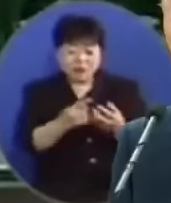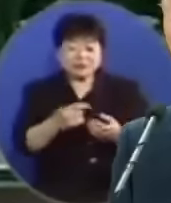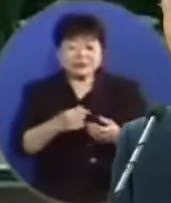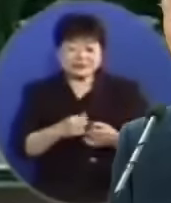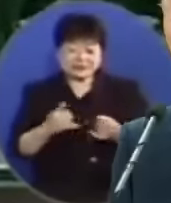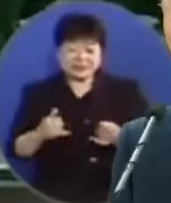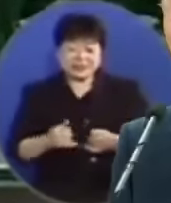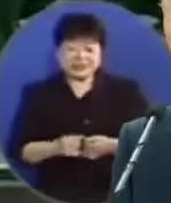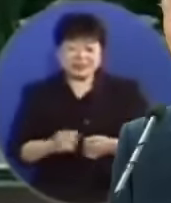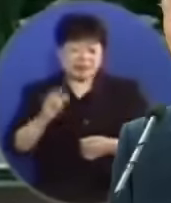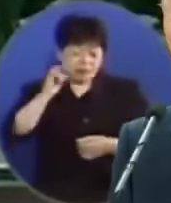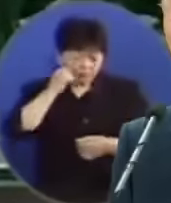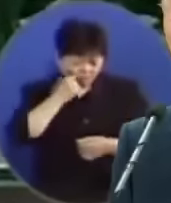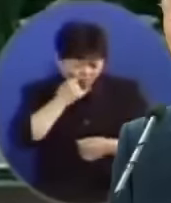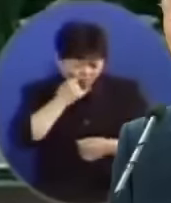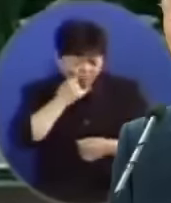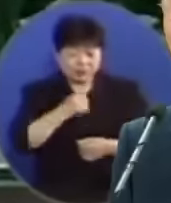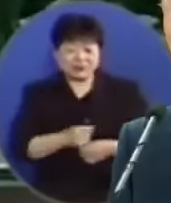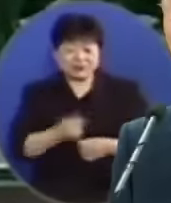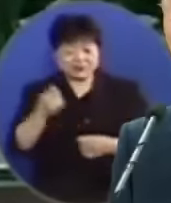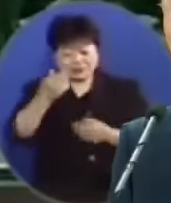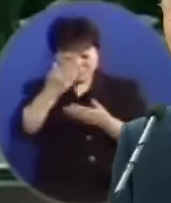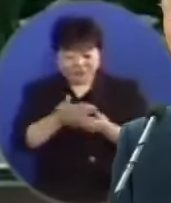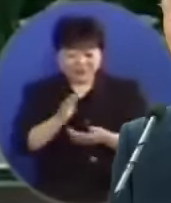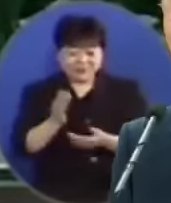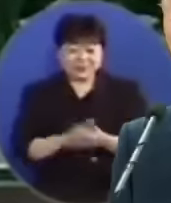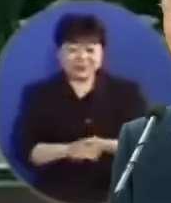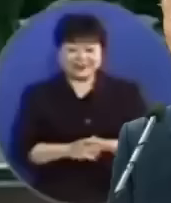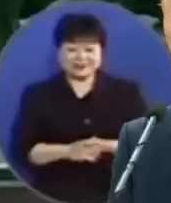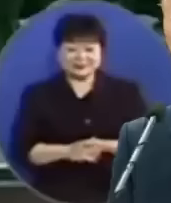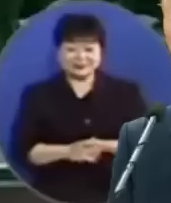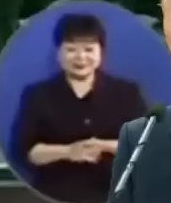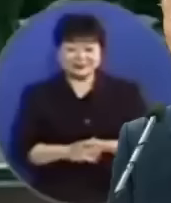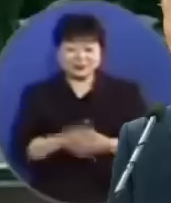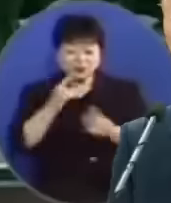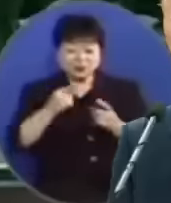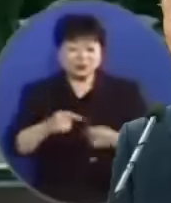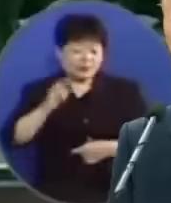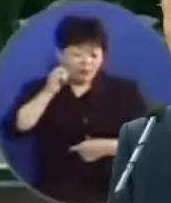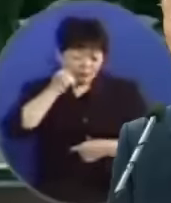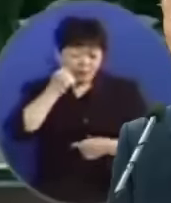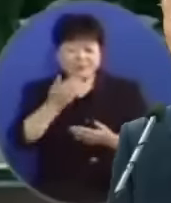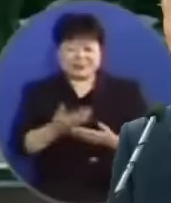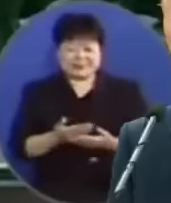사람은 굉장히 어렵게 성령을 받습니다. 저는 굉장히 어렵게 받았어요.